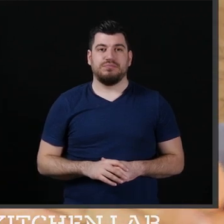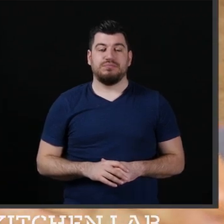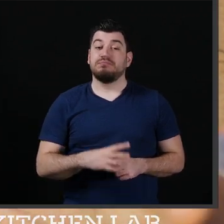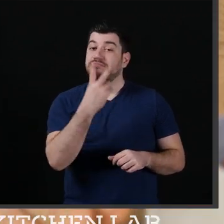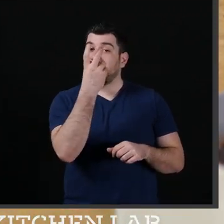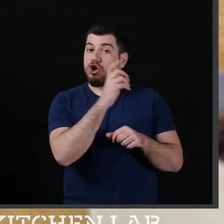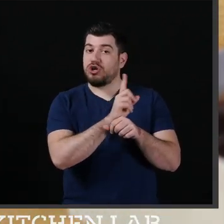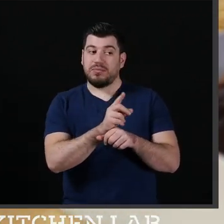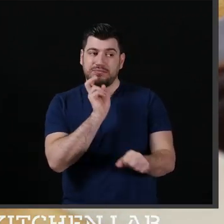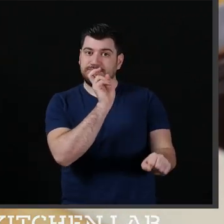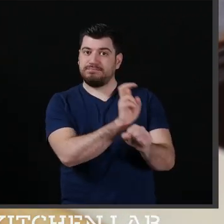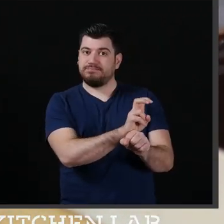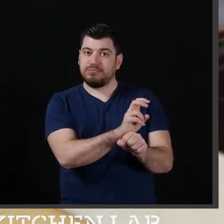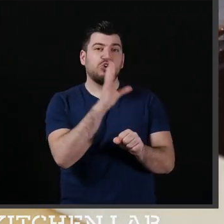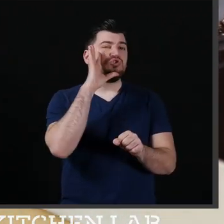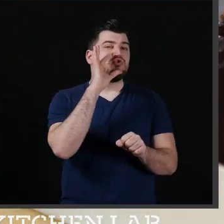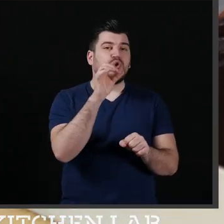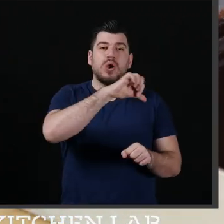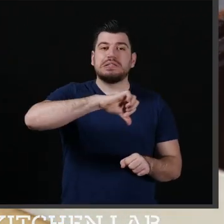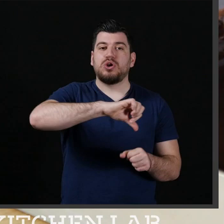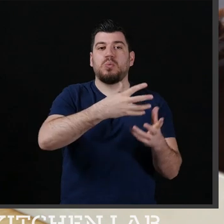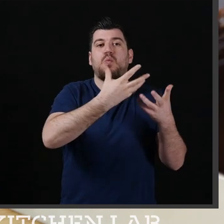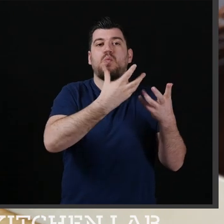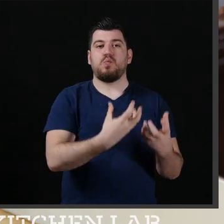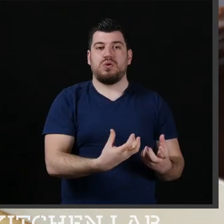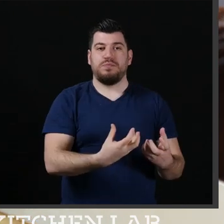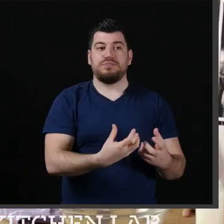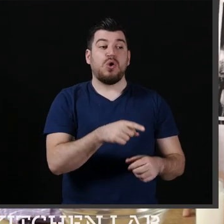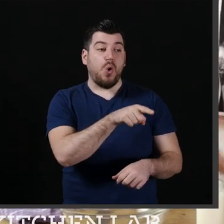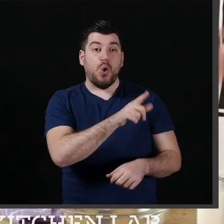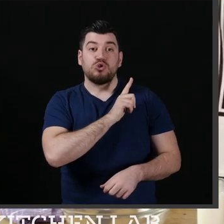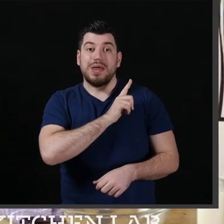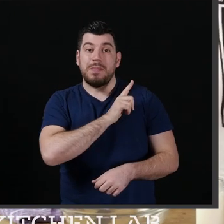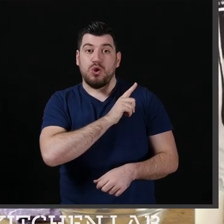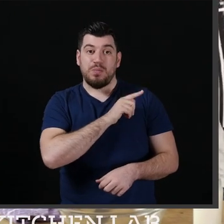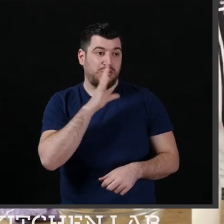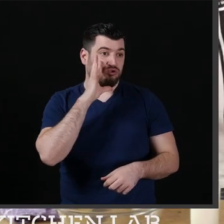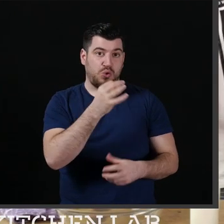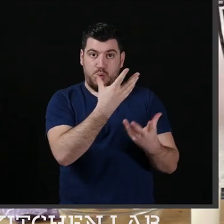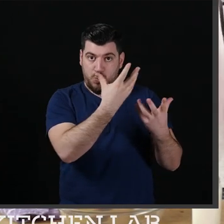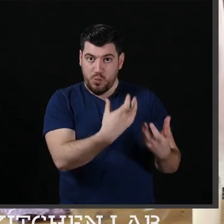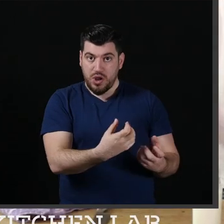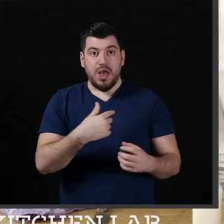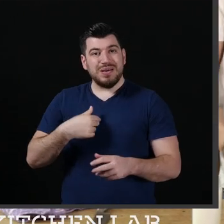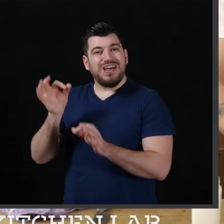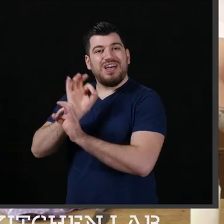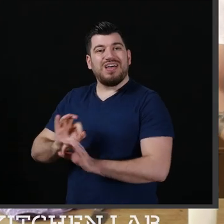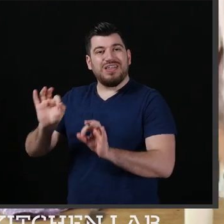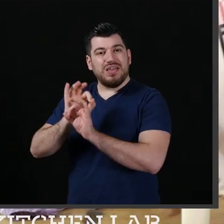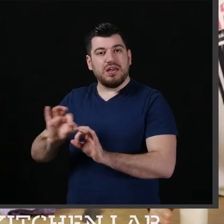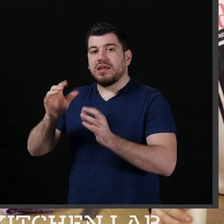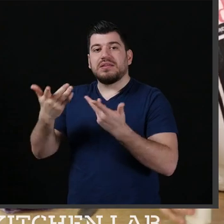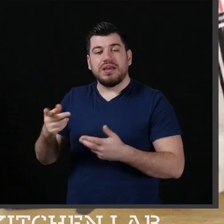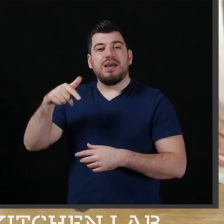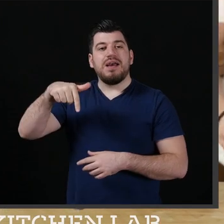...20 λεπτάκια στην άκρη να τραβήξει το σιρόπι μας. Όση ώρα περιμένουμε να σιροπιαστεί η σοκολατόπιτά μας, πάμε να ετοιμάσουμε την γκανάζ. Για την γκανάζ